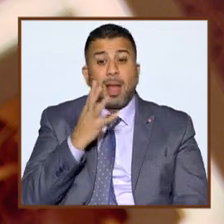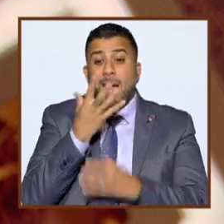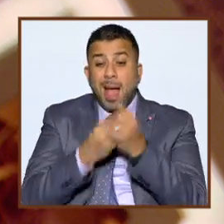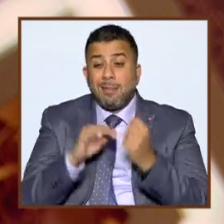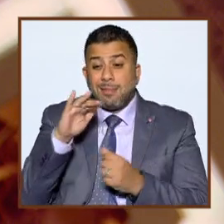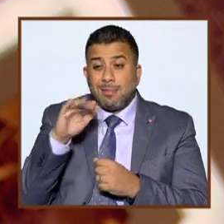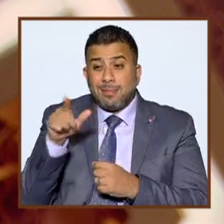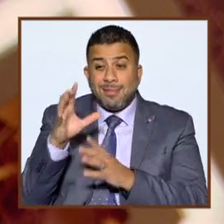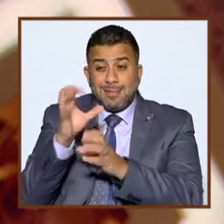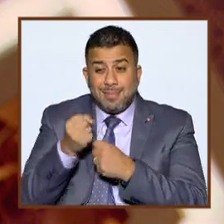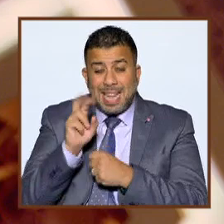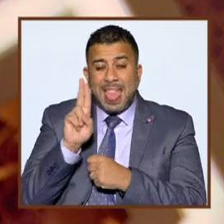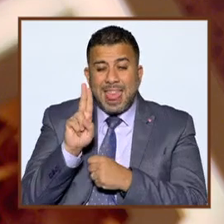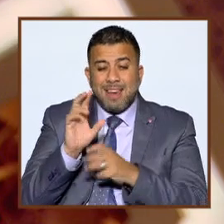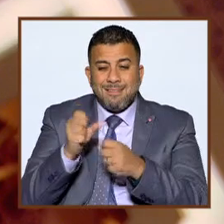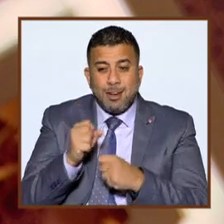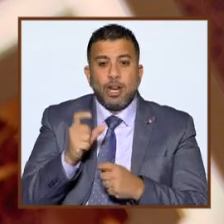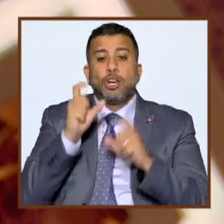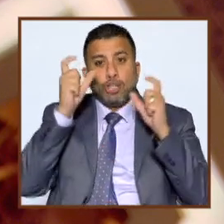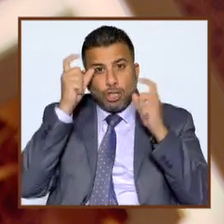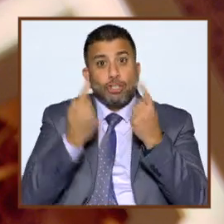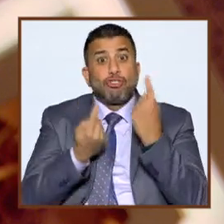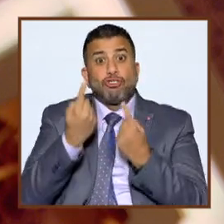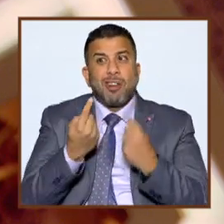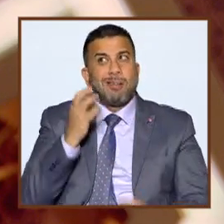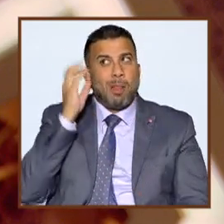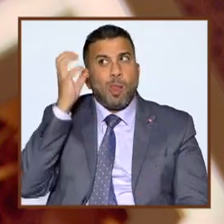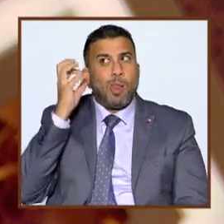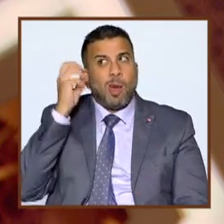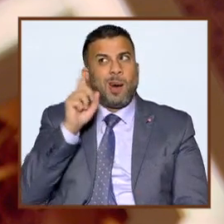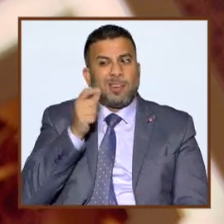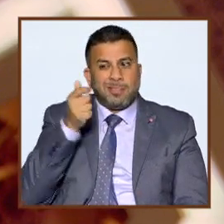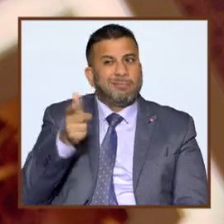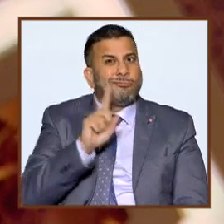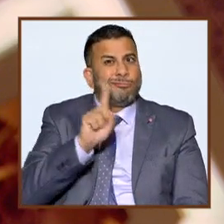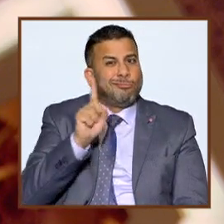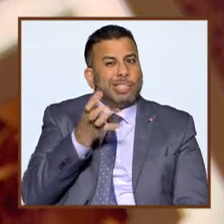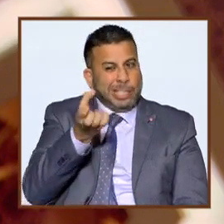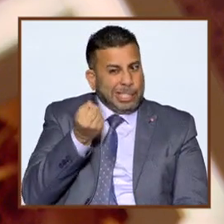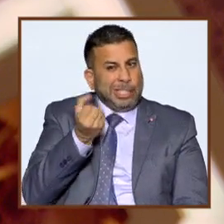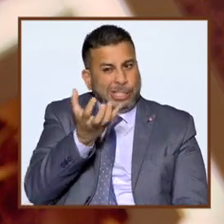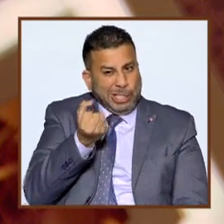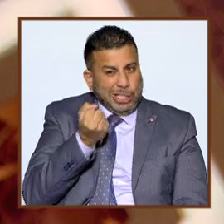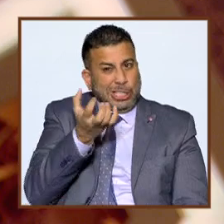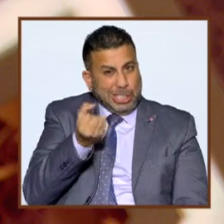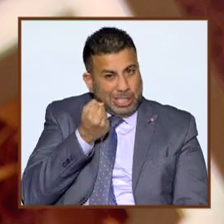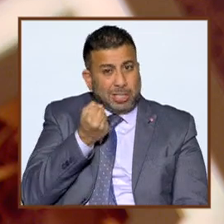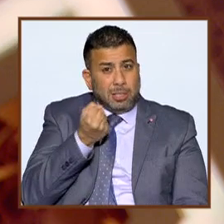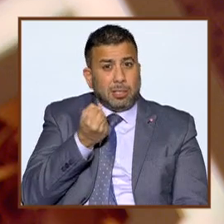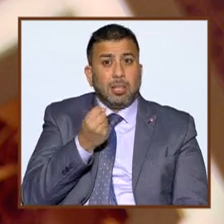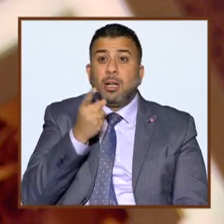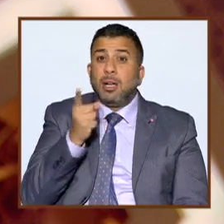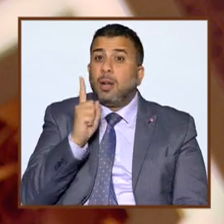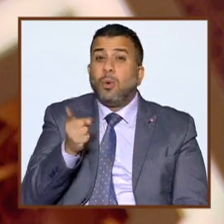يعني الواحد يتقي الله ويخاف الله سبحانه وتعالى وينتبه، هذا باب خير لا تغلقينه، الله عز وجل فتح لك باب خير لا تغلقين هذا